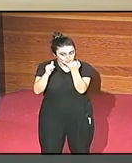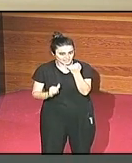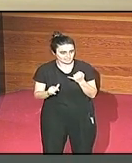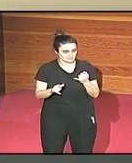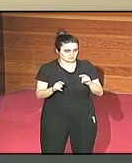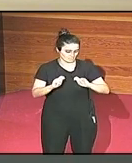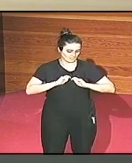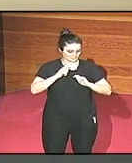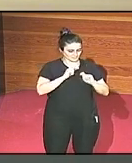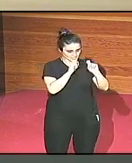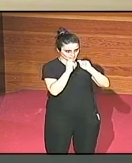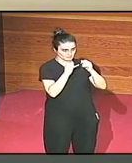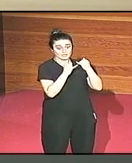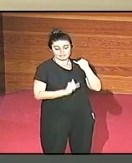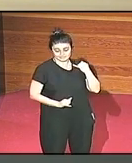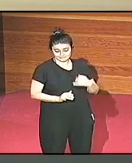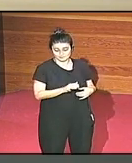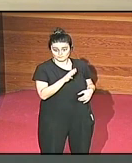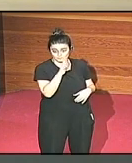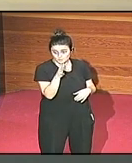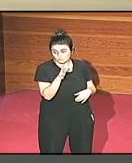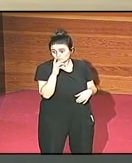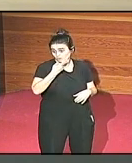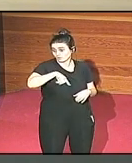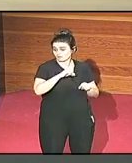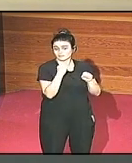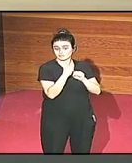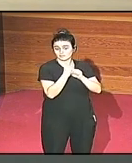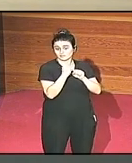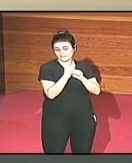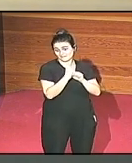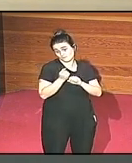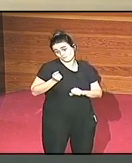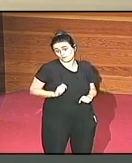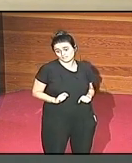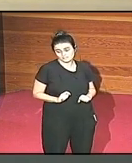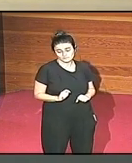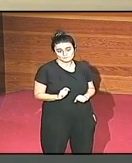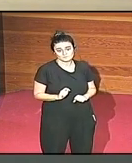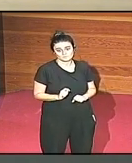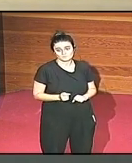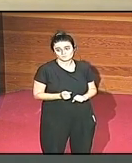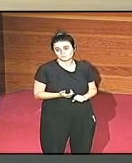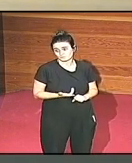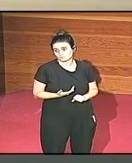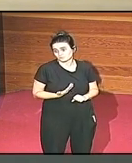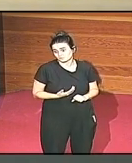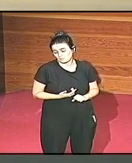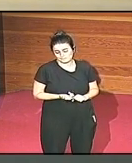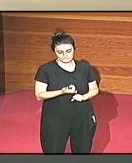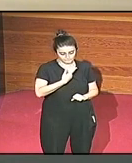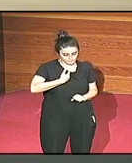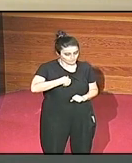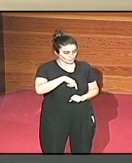krisia dakarrela. Zergatik, gure lanbidea, segurazki gure